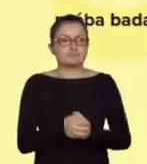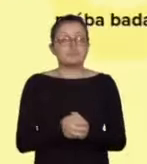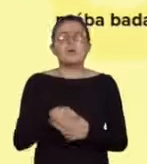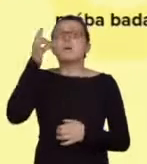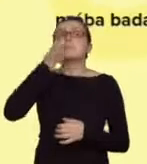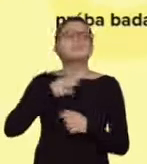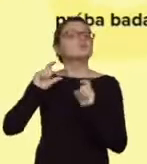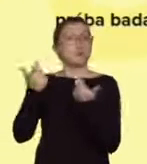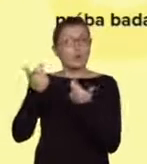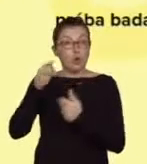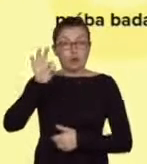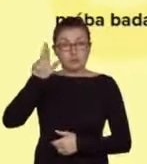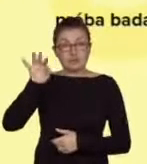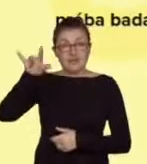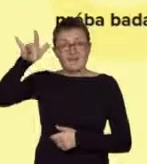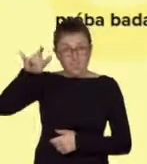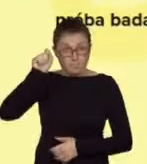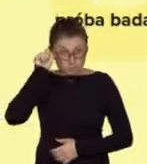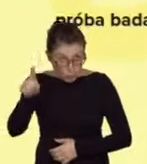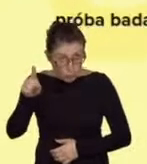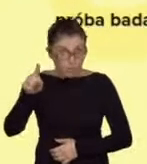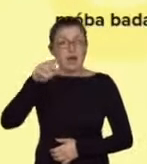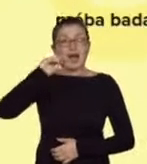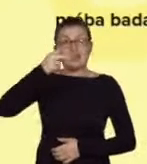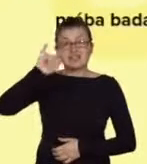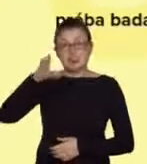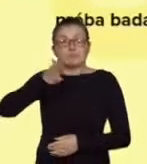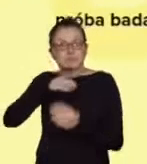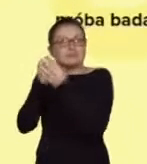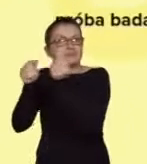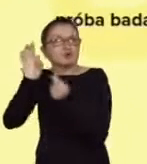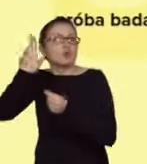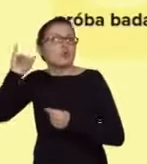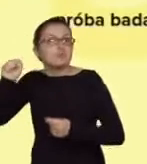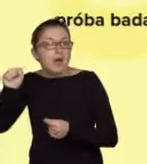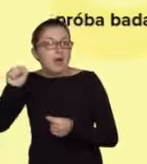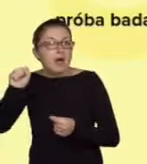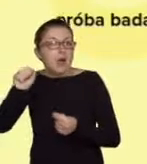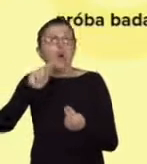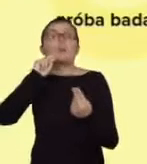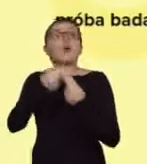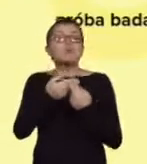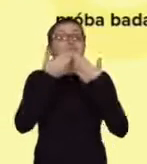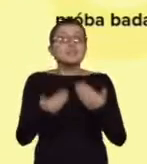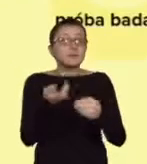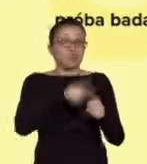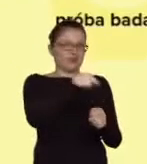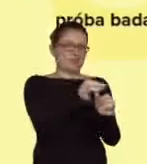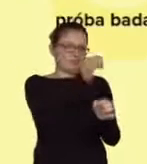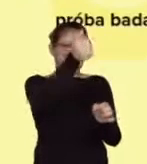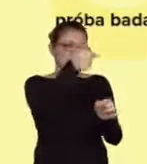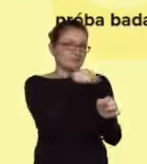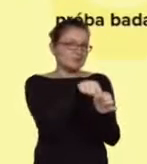trawiące skrobie. Na to pytanie możemy odpowiedzieć, obserwując zestaw pierwszy. Po dodaniu surowej trzustki